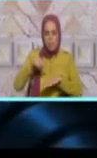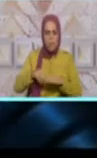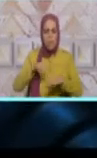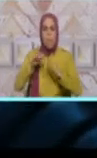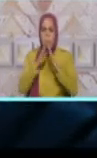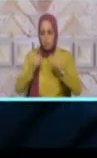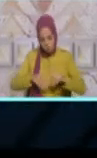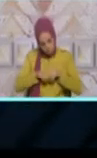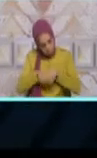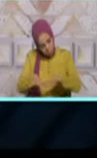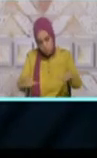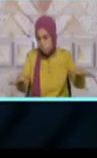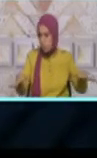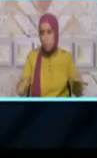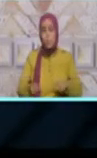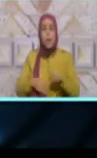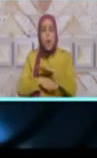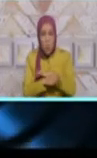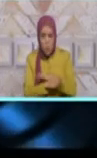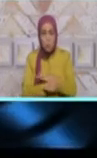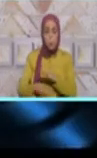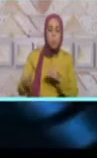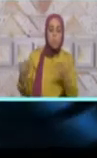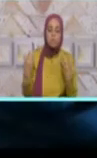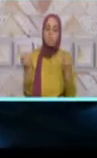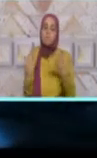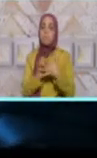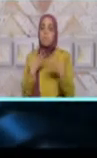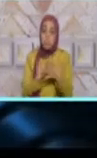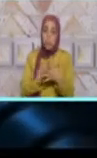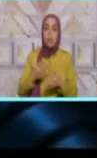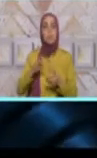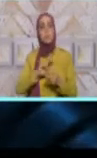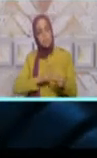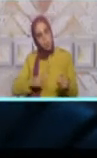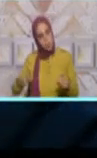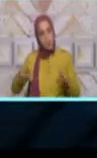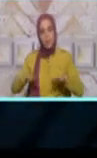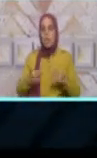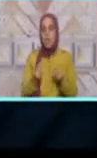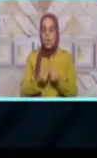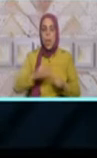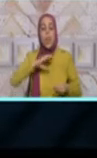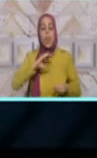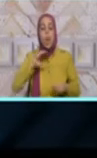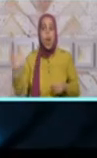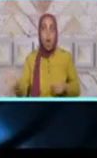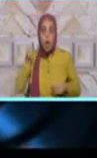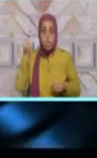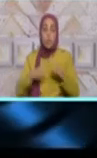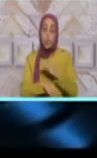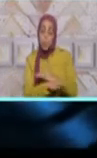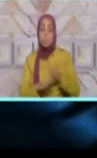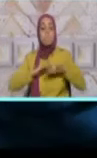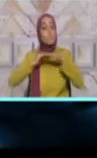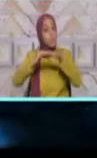تتوسع او يدخل شراكات مختلفة، لكن الرئيس قال انه القطاع الخاص ممكن يدخل لوحده او نساعده او